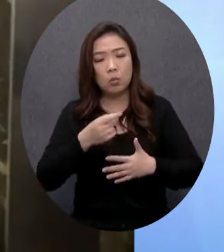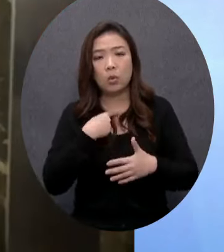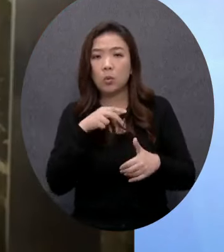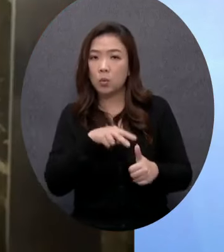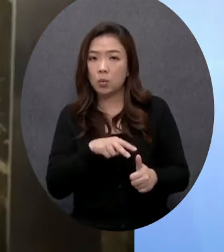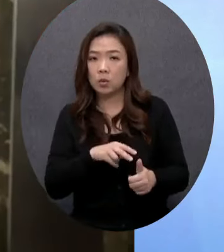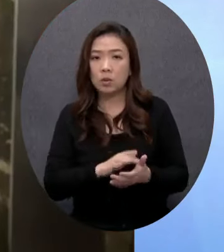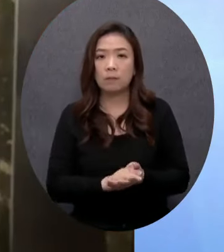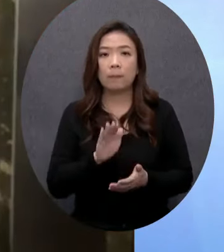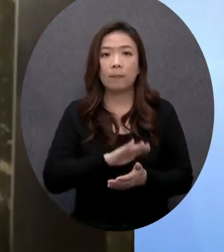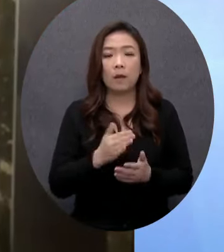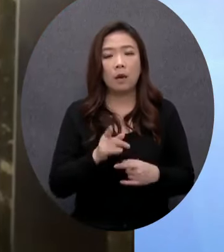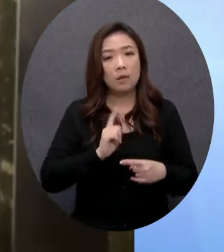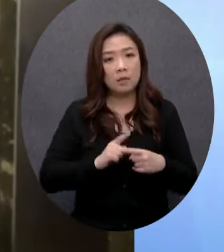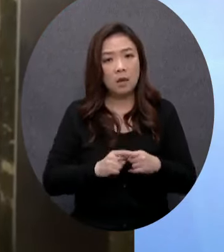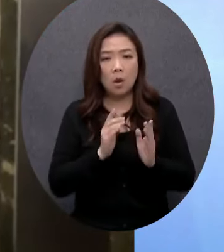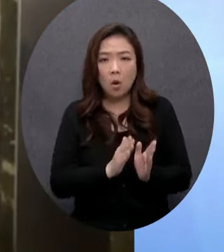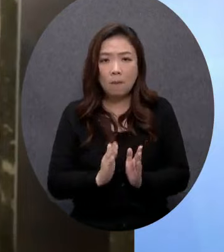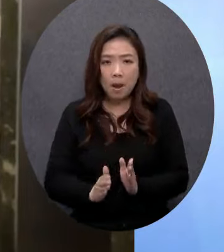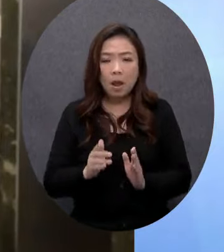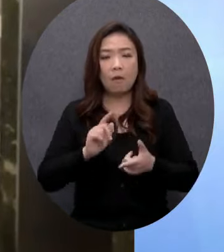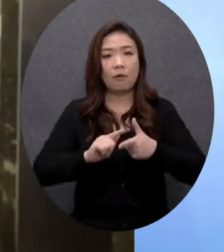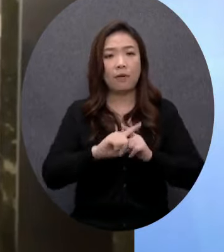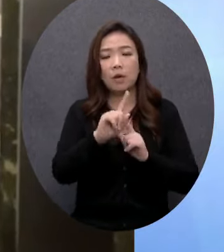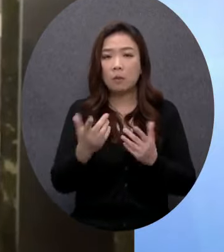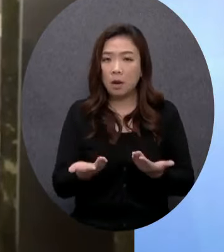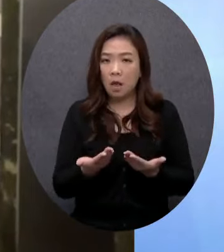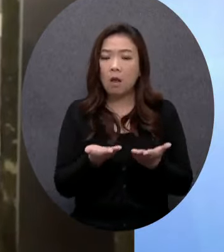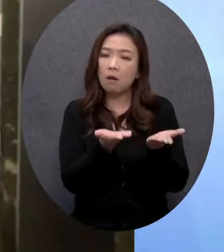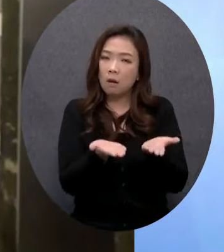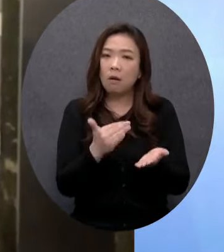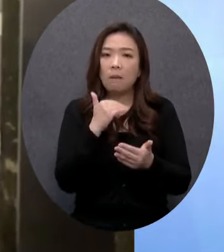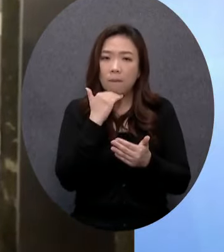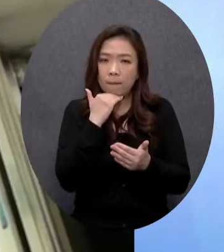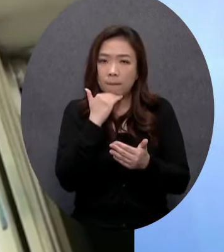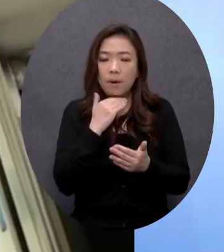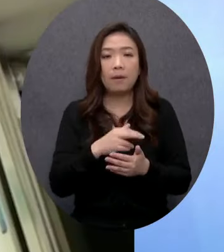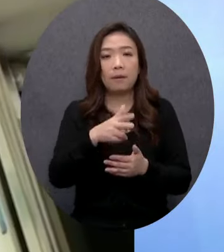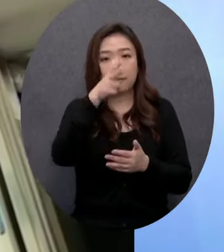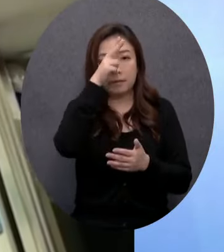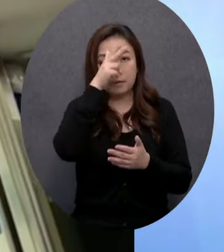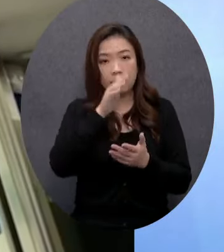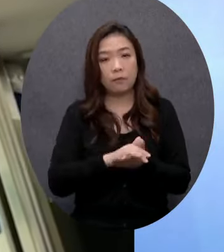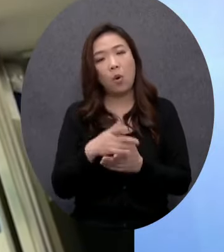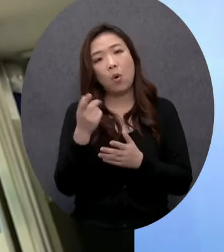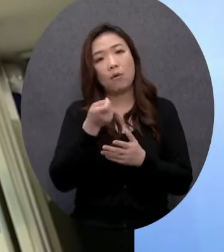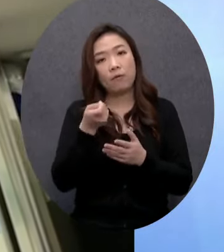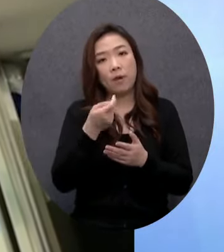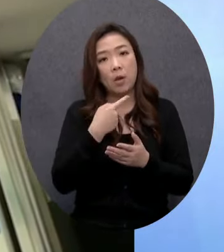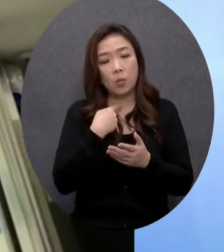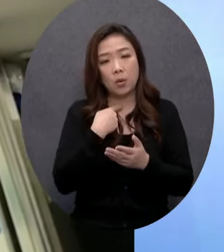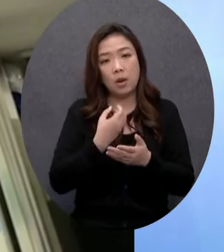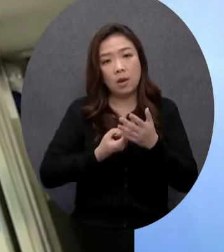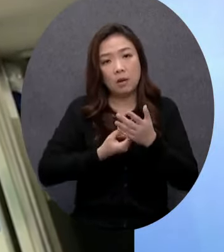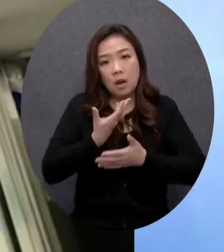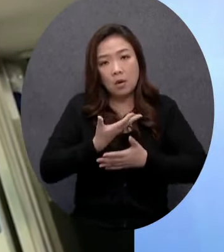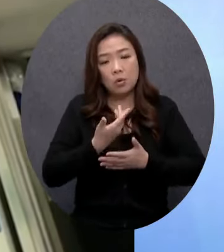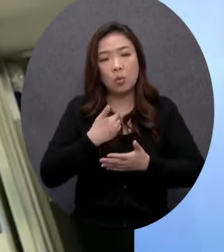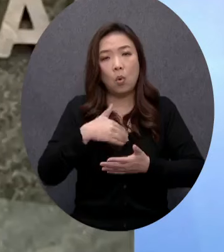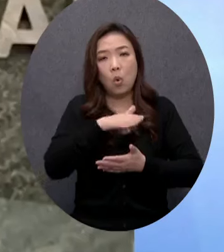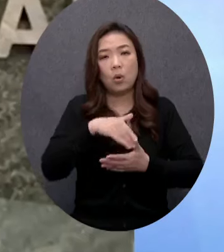的。但具体方案如何呢？请大家等一等，政府在很快的时间会提出我们的方